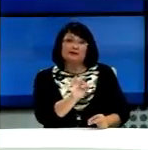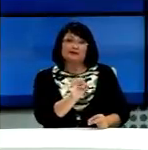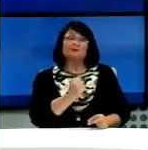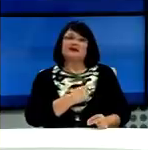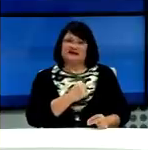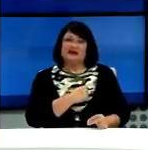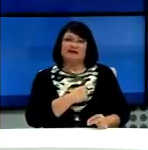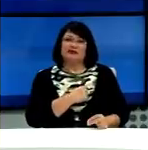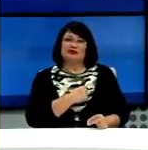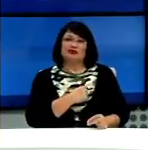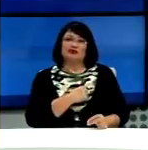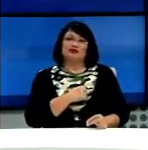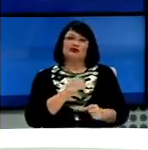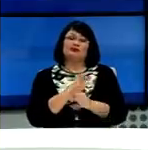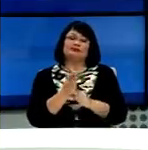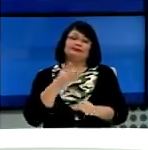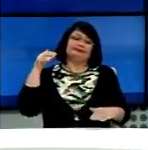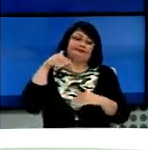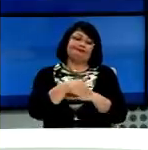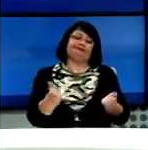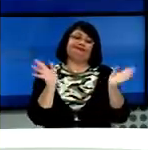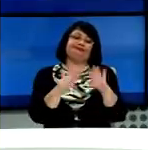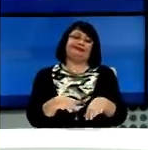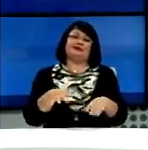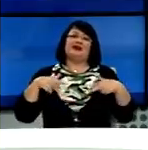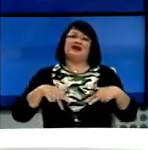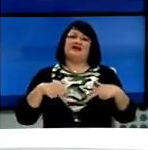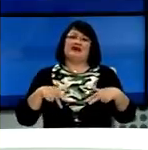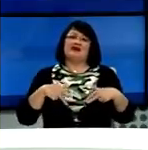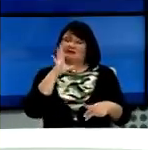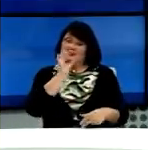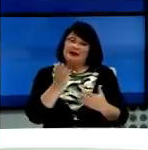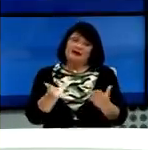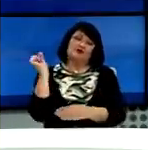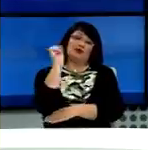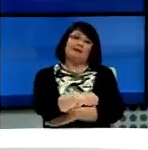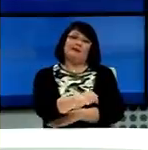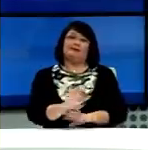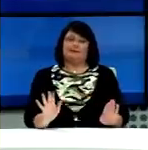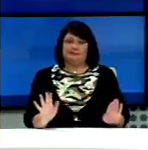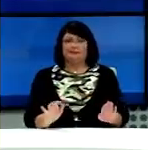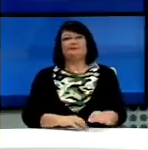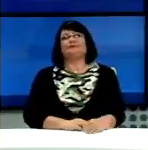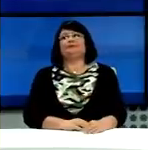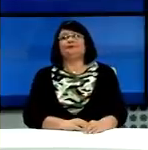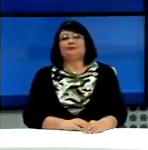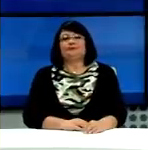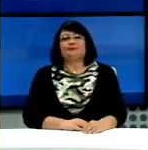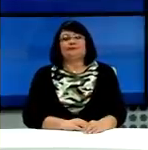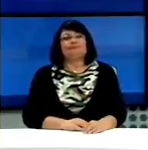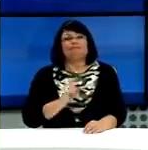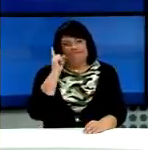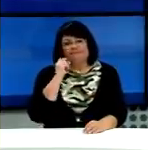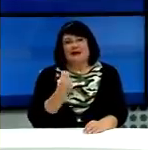αρχίσει να καταραίει σαν χάρτινος πύργος από την πραγματικότητα που βιώνουμε. Και ξέρετε κάτι,